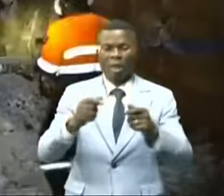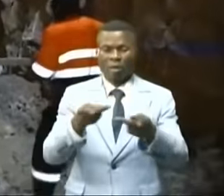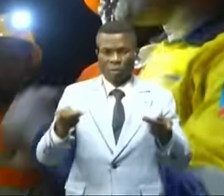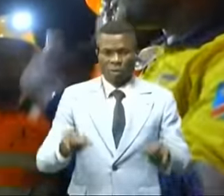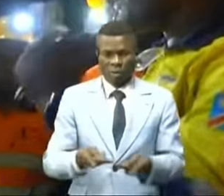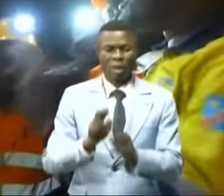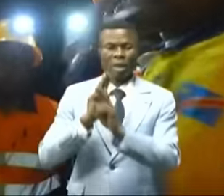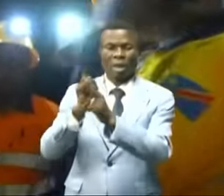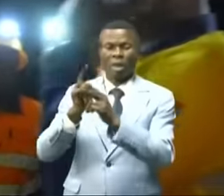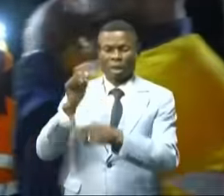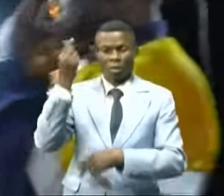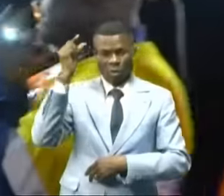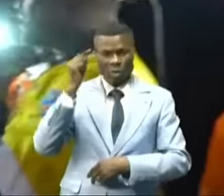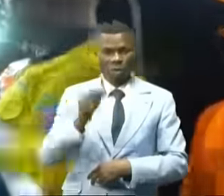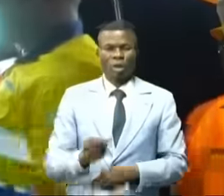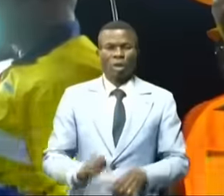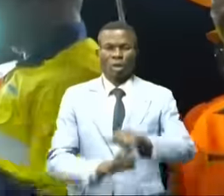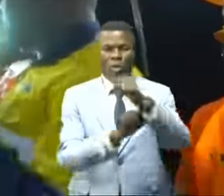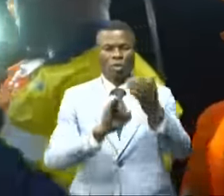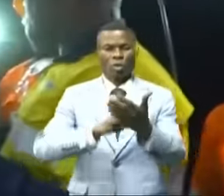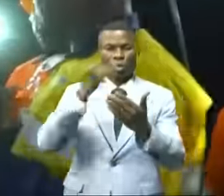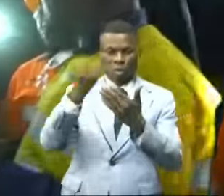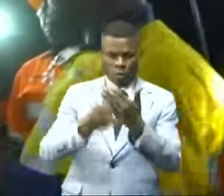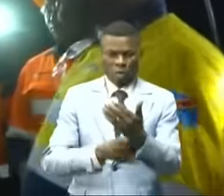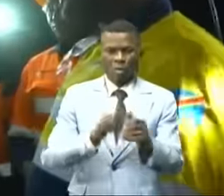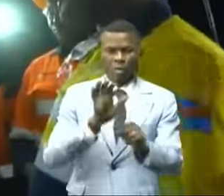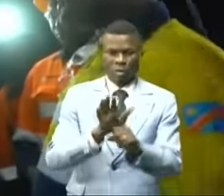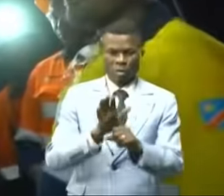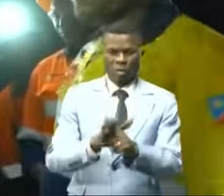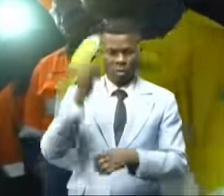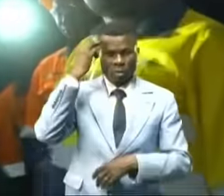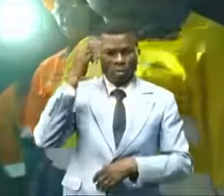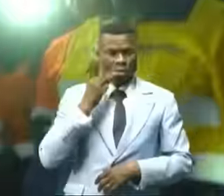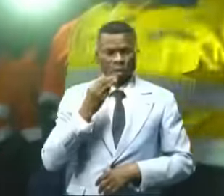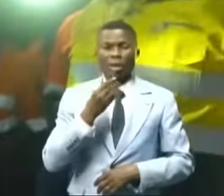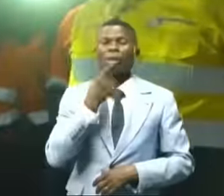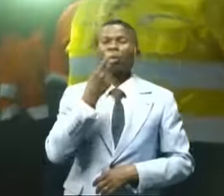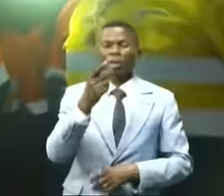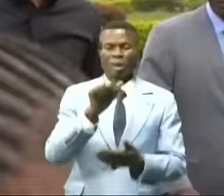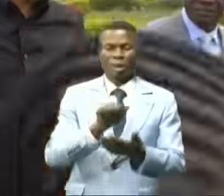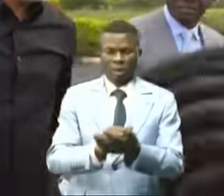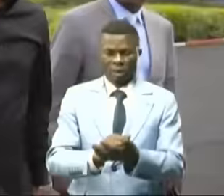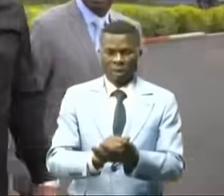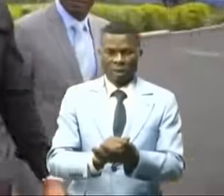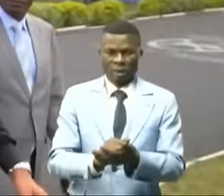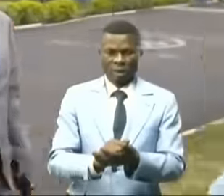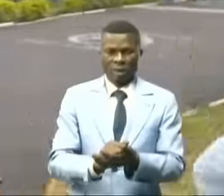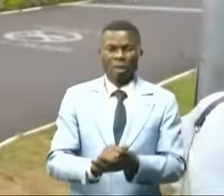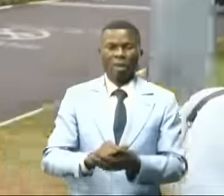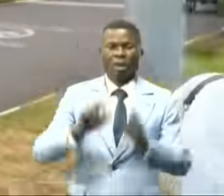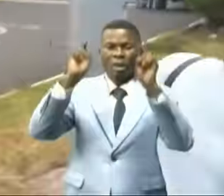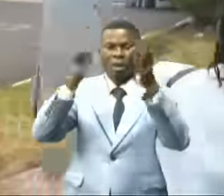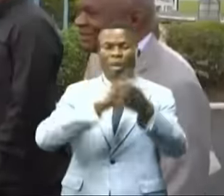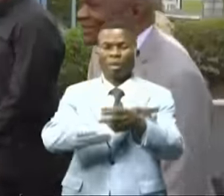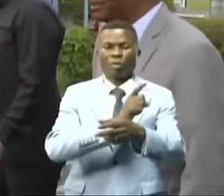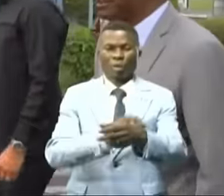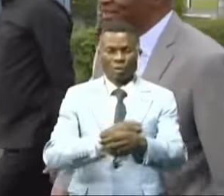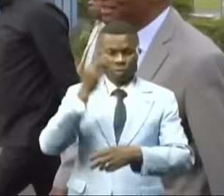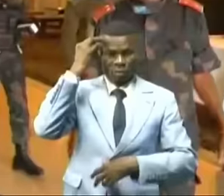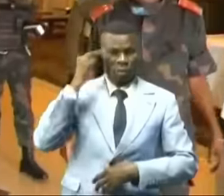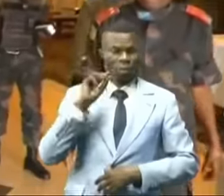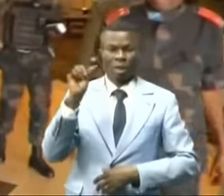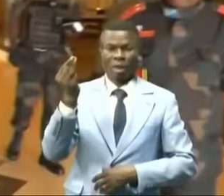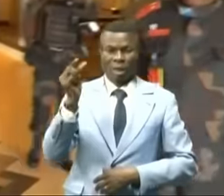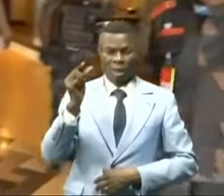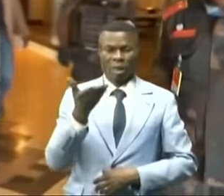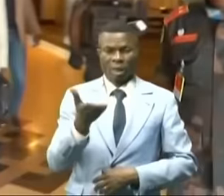redevance minière doit financer les projets communautaires. Le ministre y croit dur comme fer. À Goma, le ministre des Mines Kizito